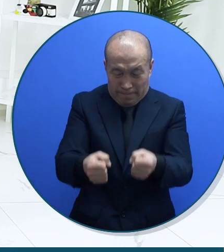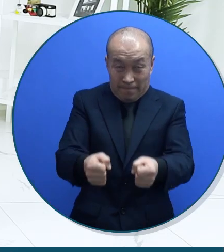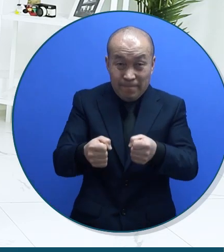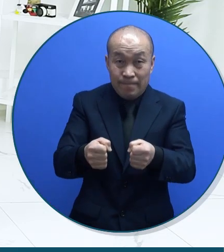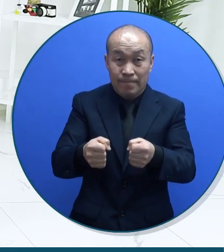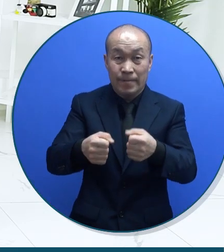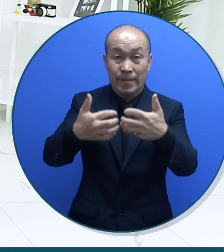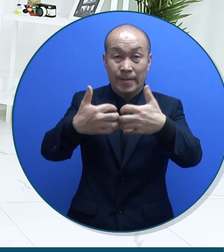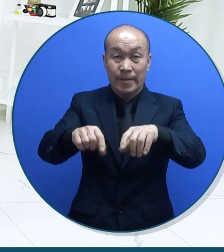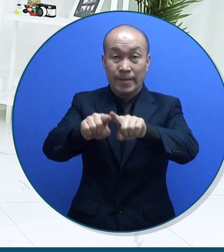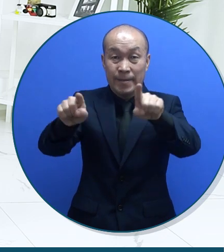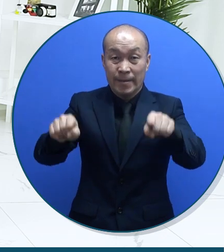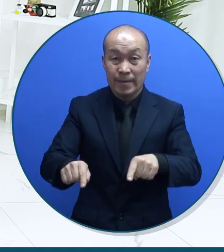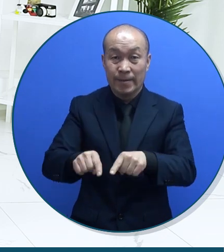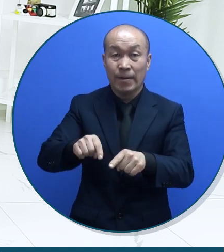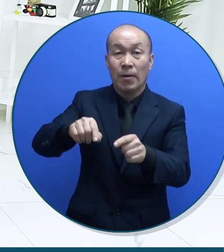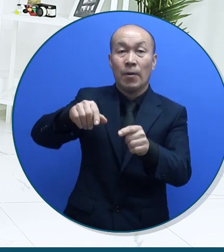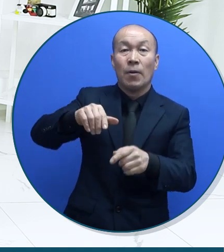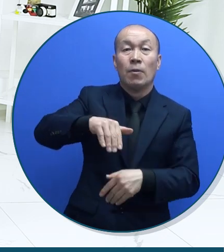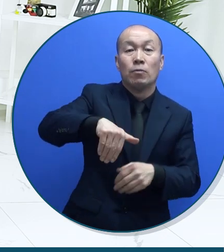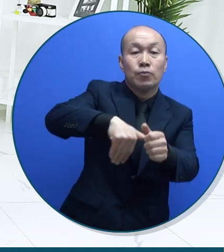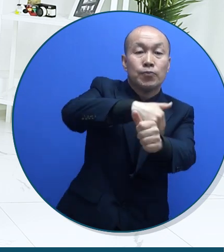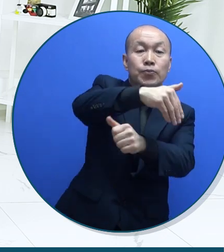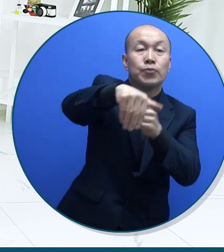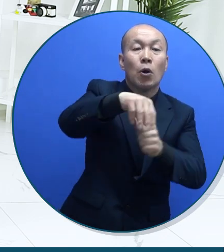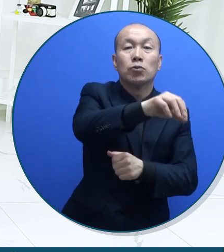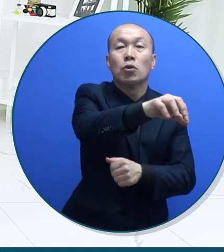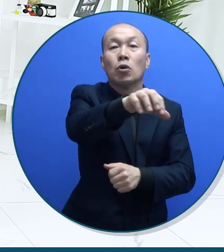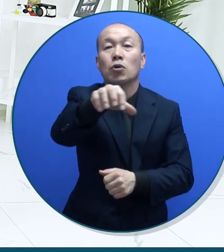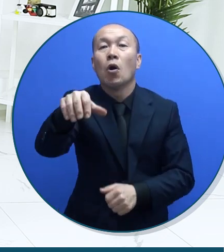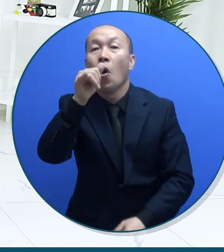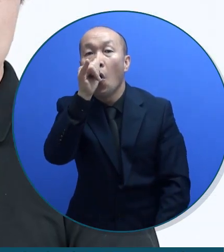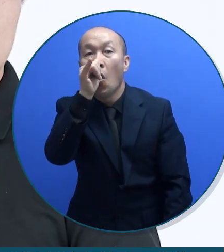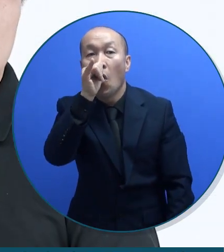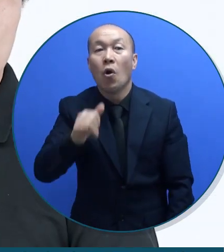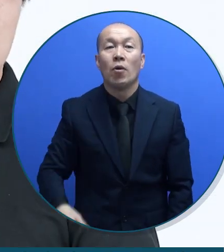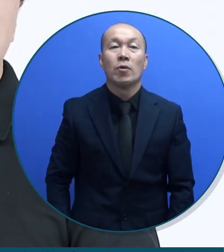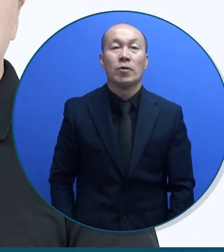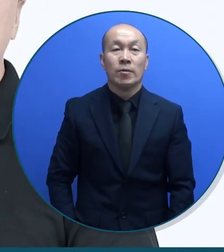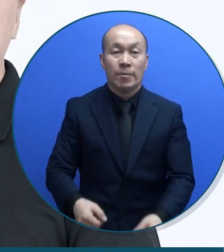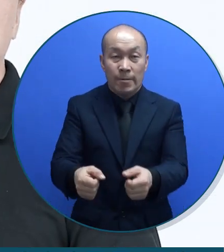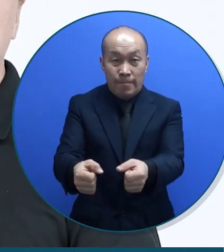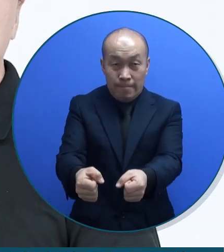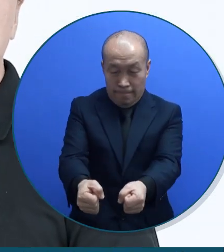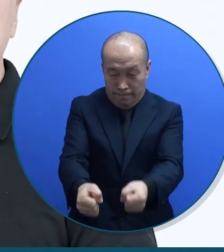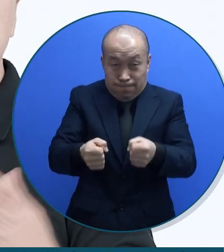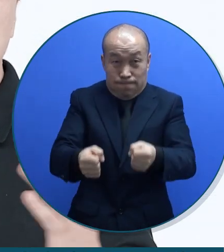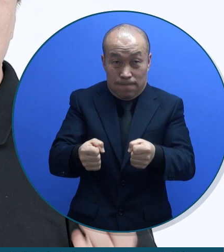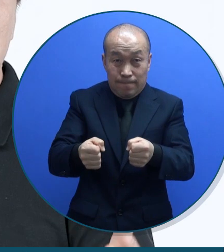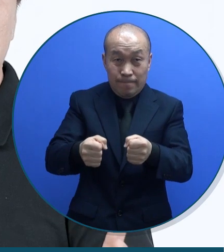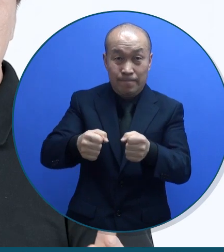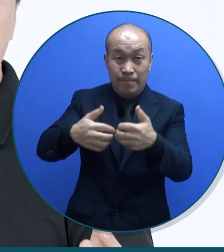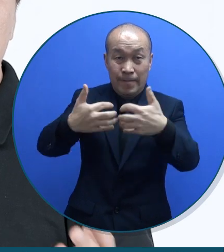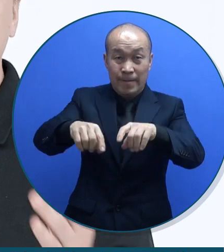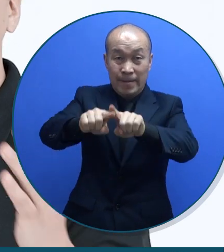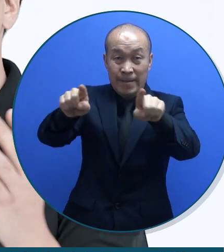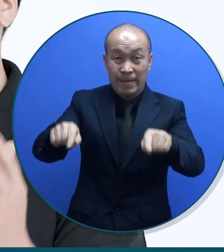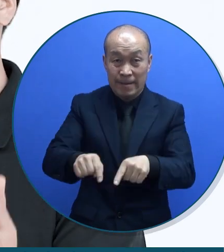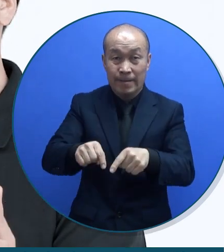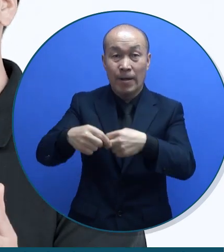이런 자동 심장 충격기는 우리 주변에 어디에 있을까요? 자동 심장 충격기는